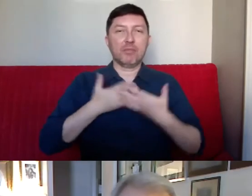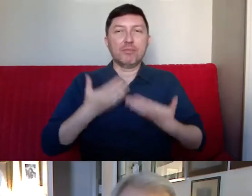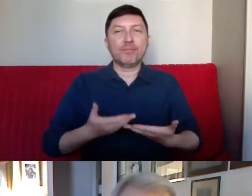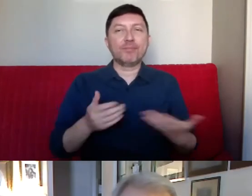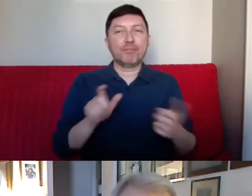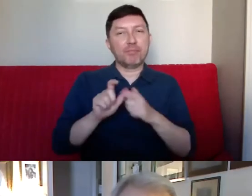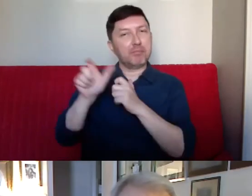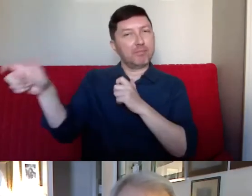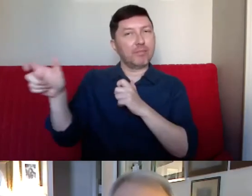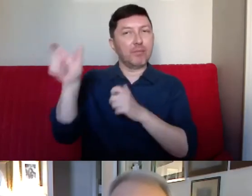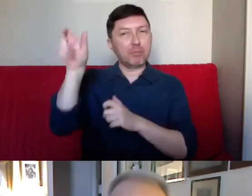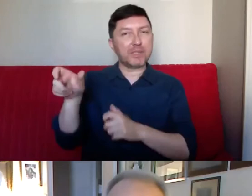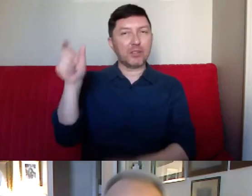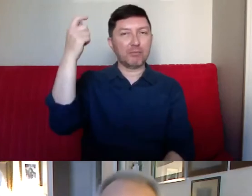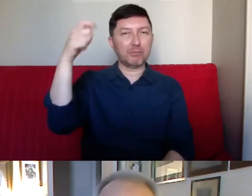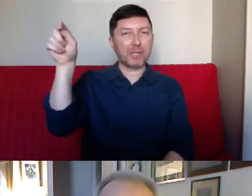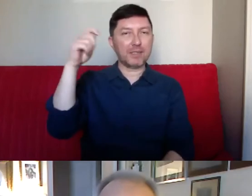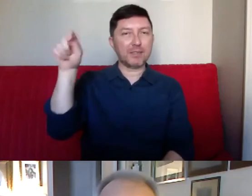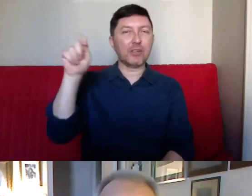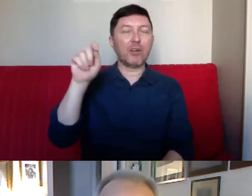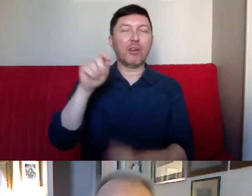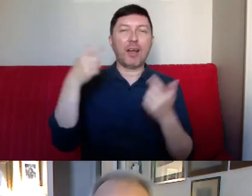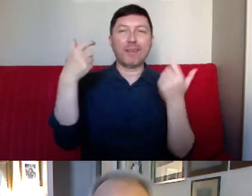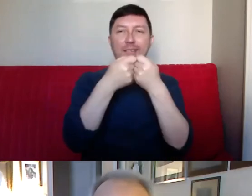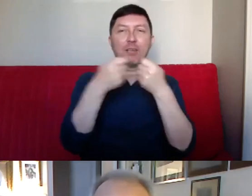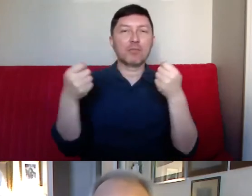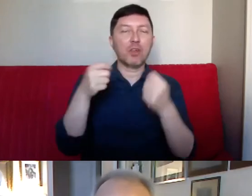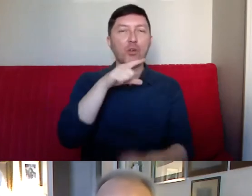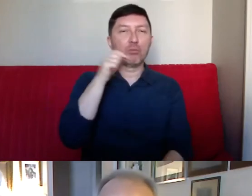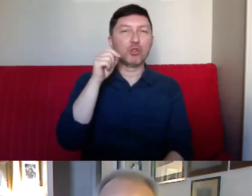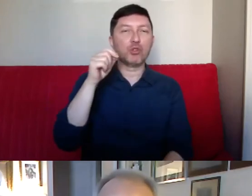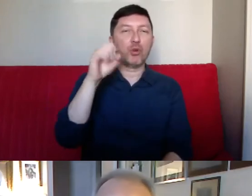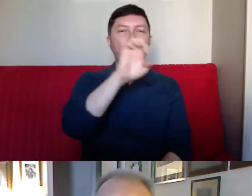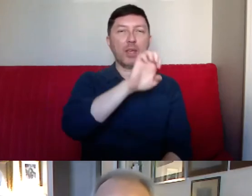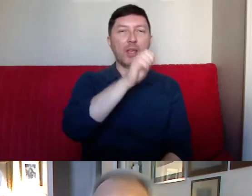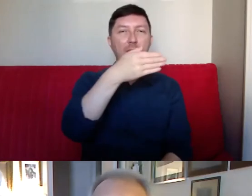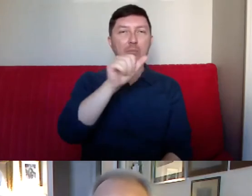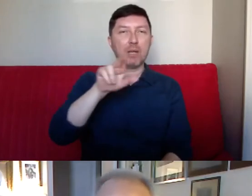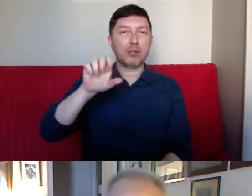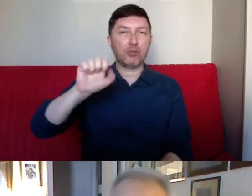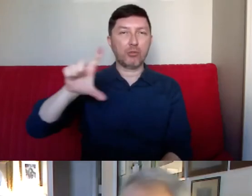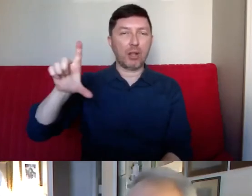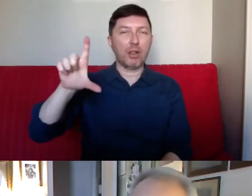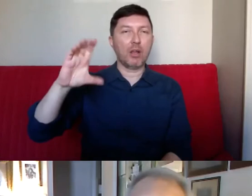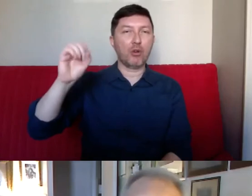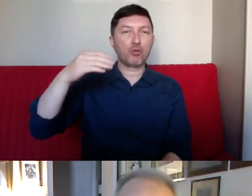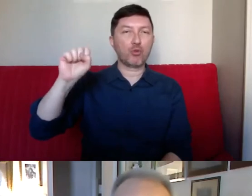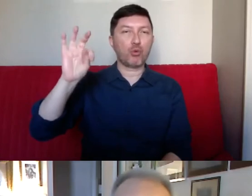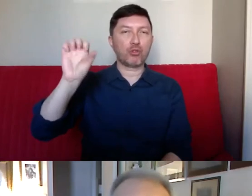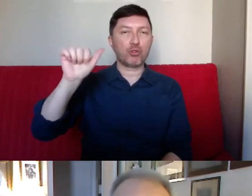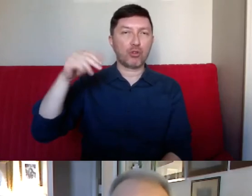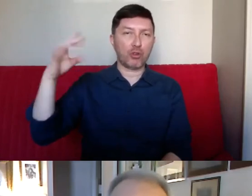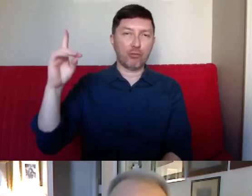LADAP, Monsieur Emmanuel Costant. Emmanuel, the floor is yours. We listen at you. Oui.